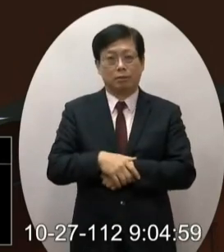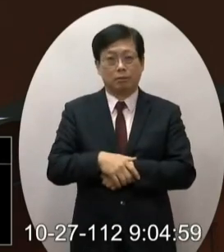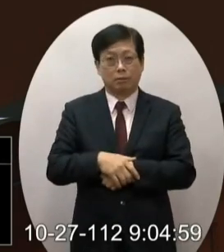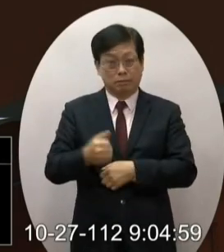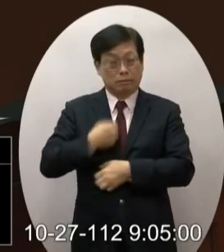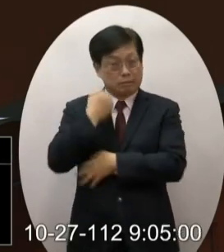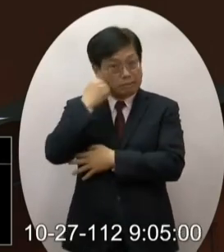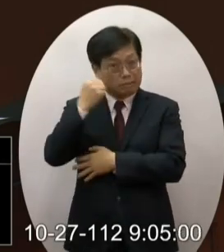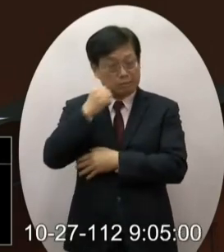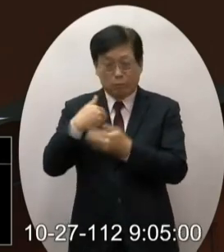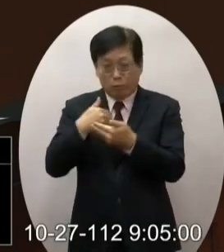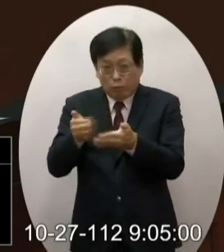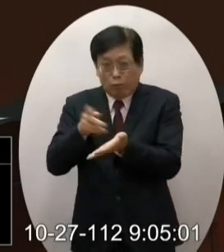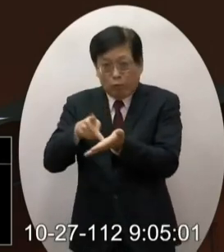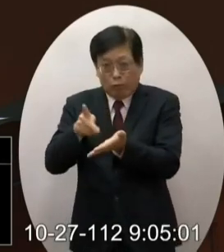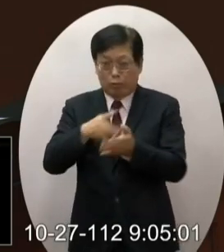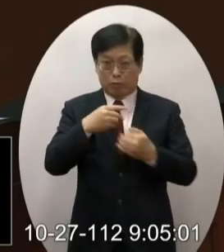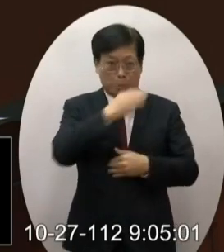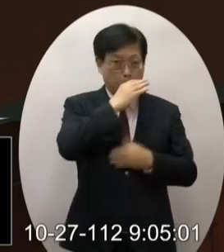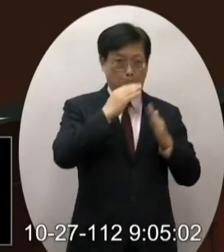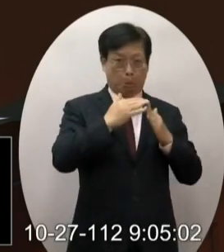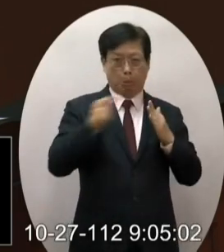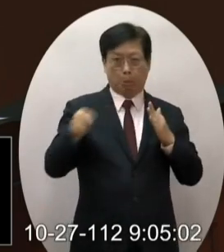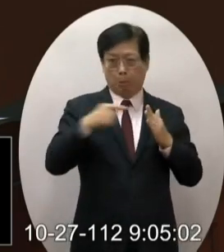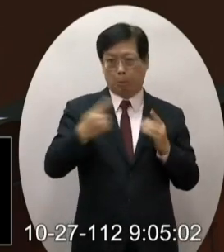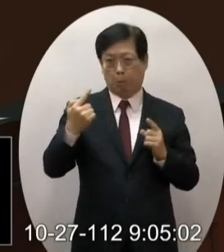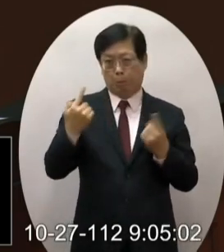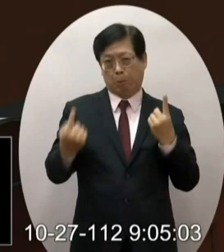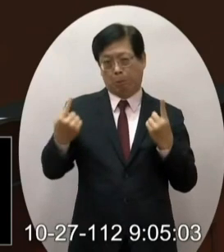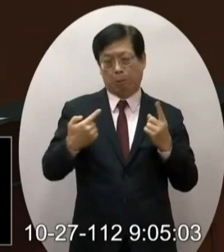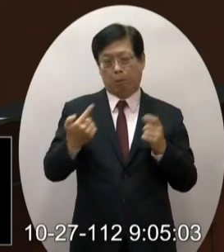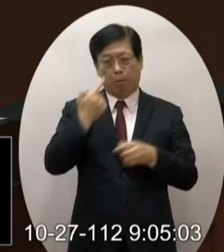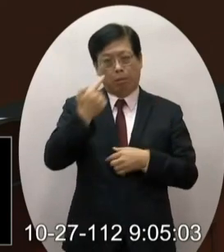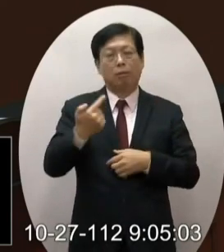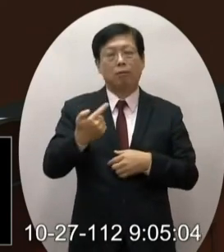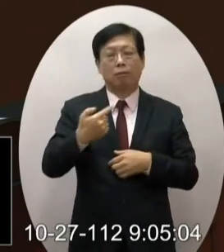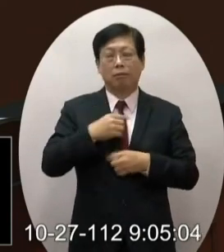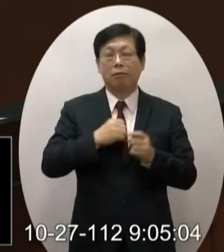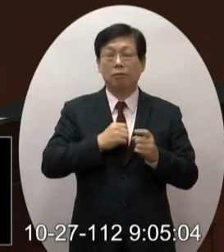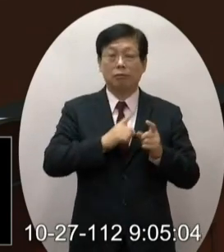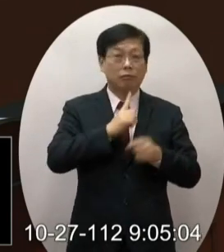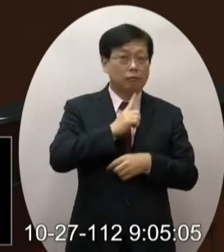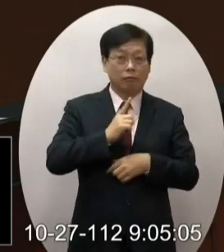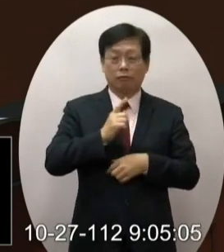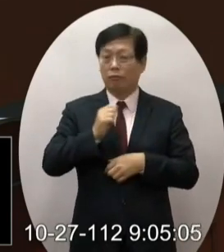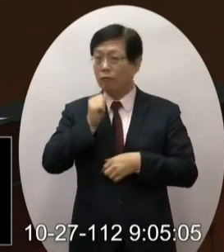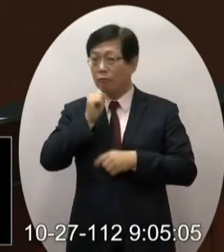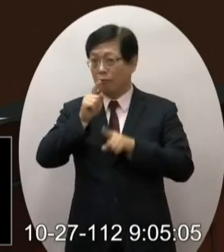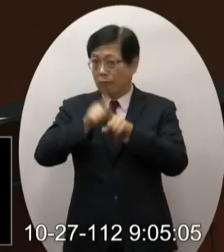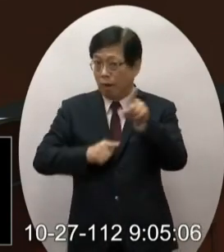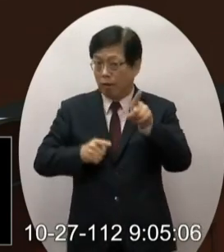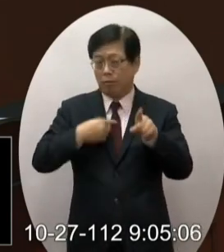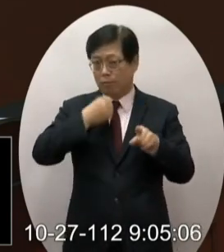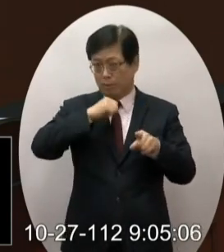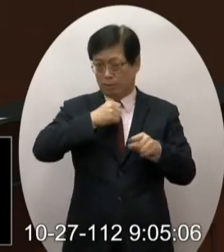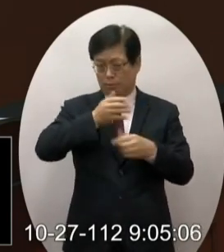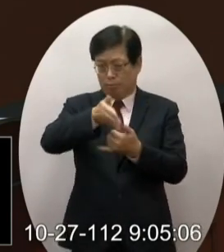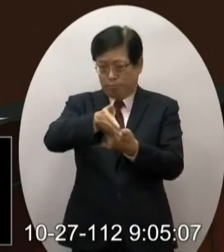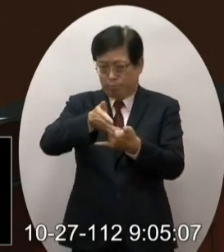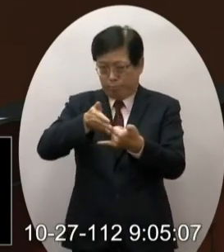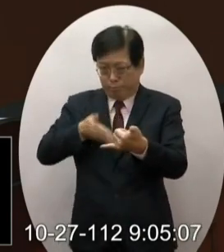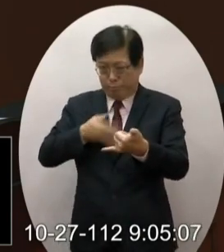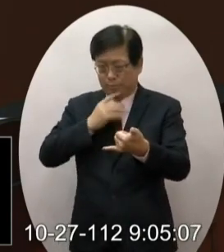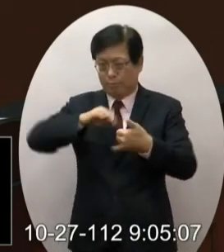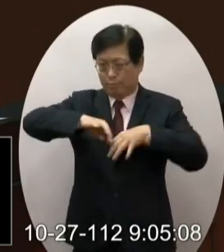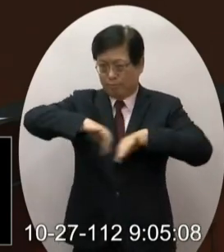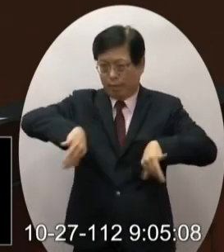跟豪宅形成强烈的对比，贫富的差距那一条线将一个台湾分别